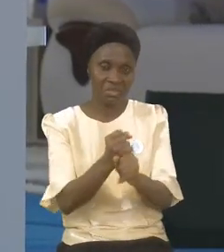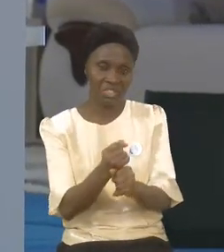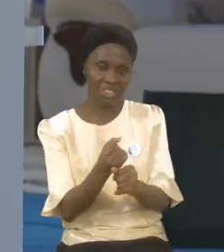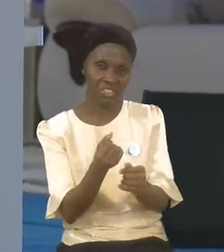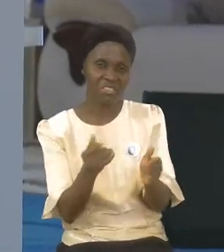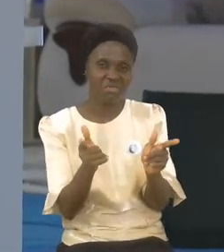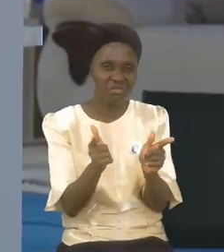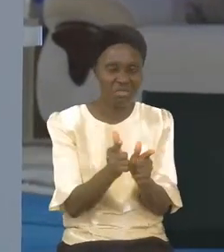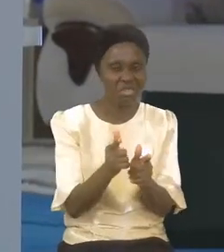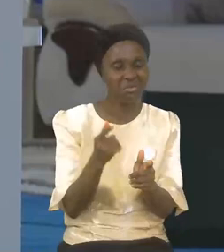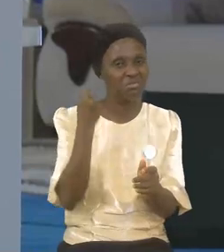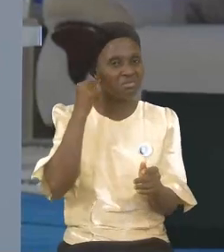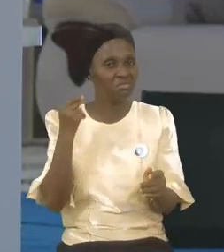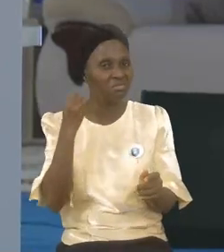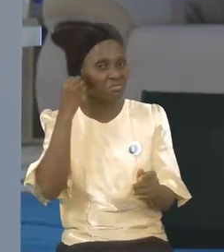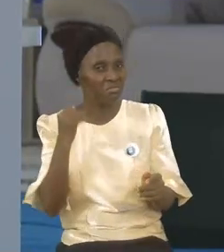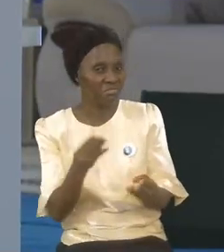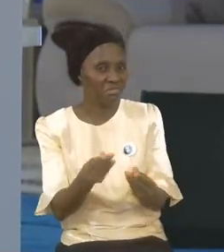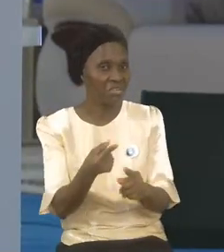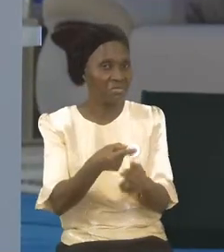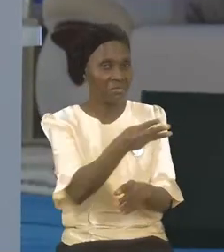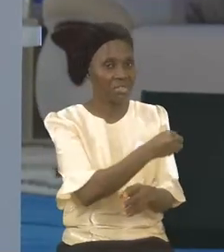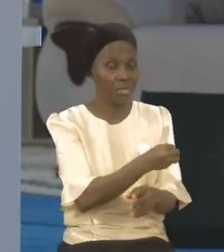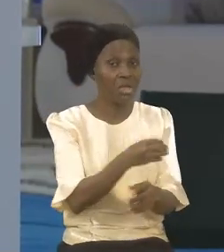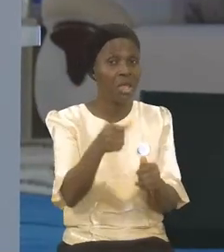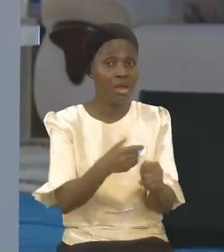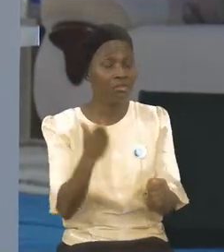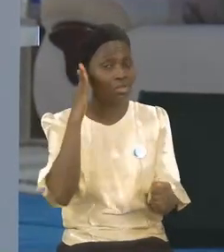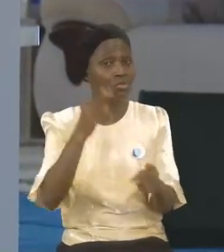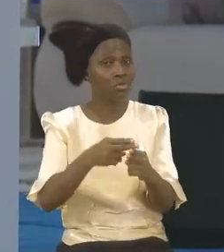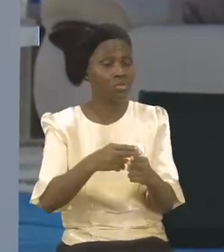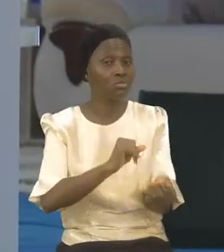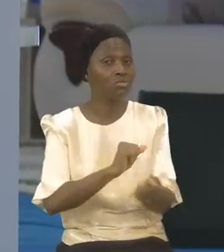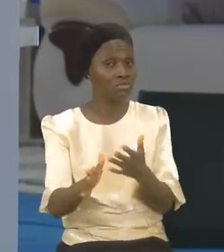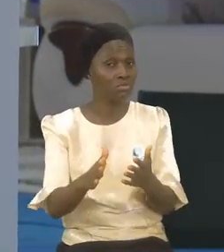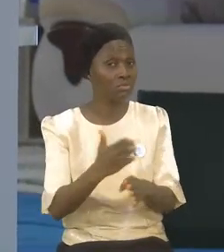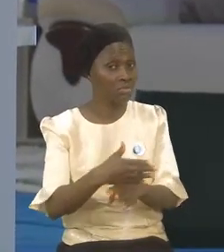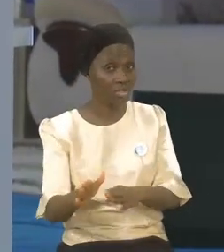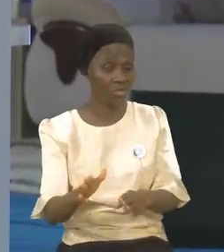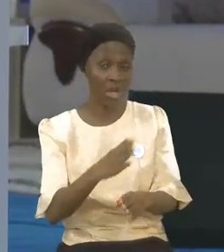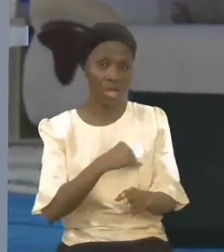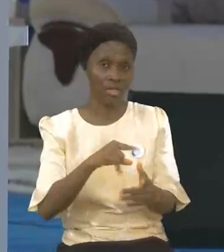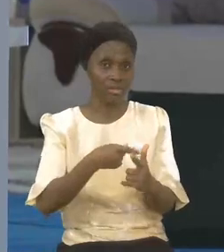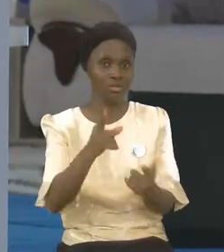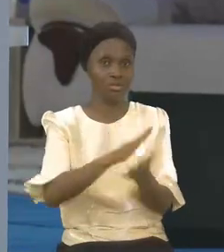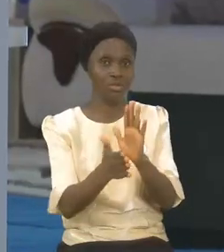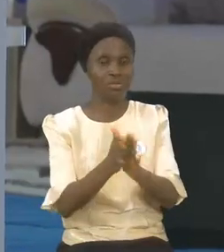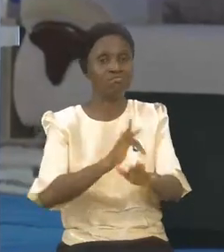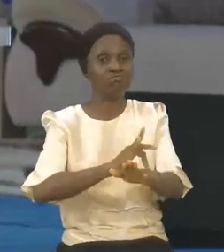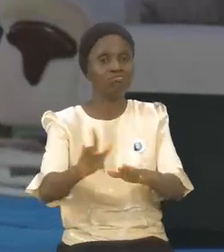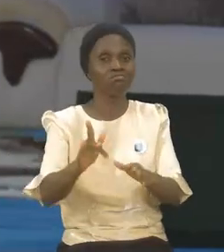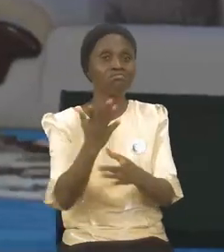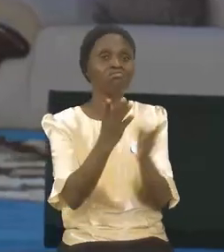métal là-bas, un peu d'argile là-bas. Mais tout va bientôt disparaître et tu seras vide pour